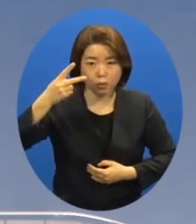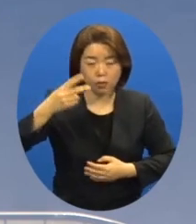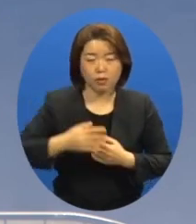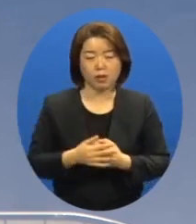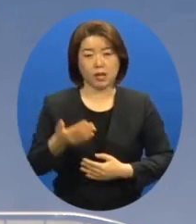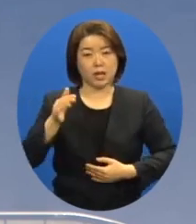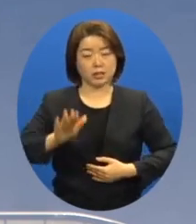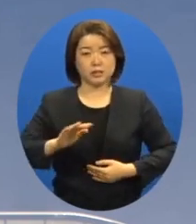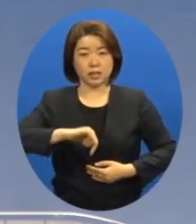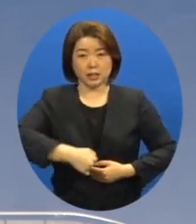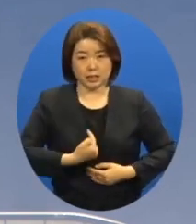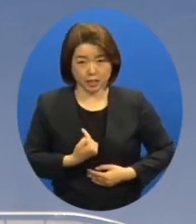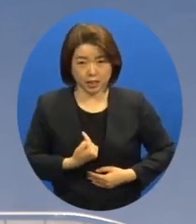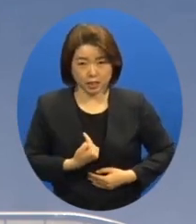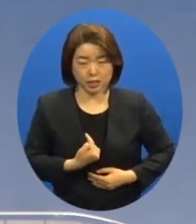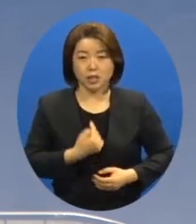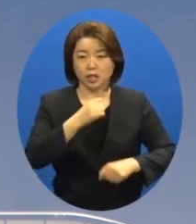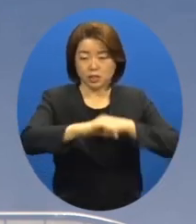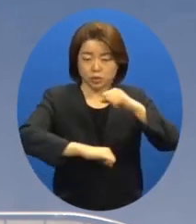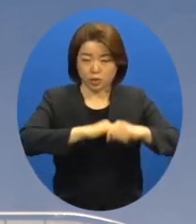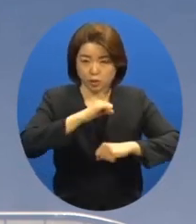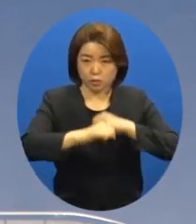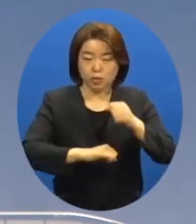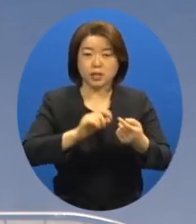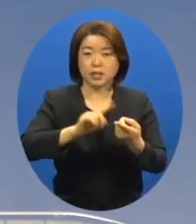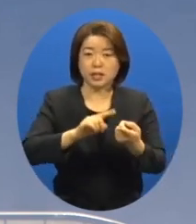자기의 자유를 스스로